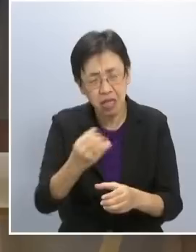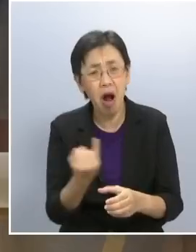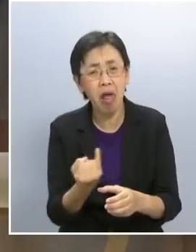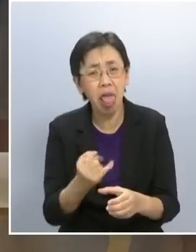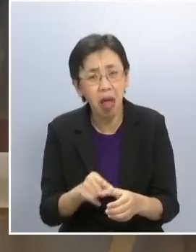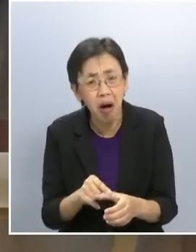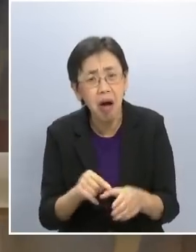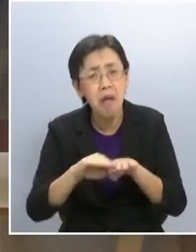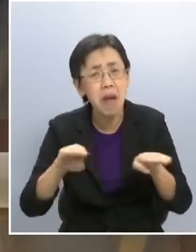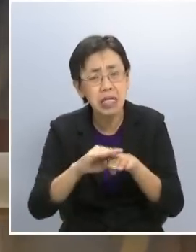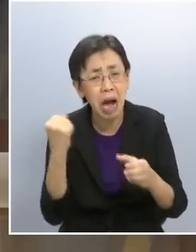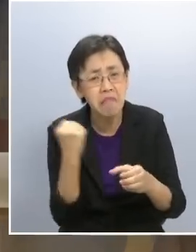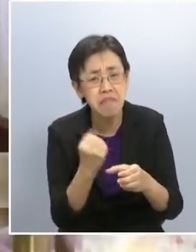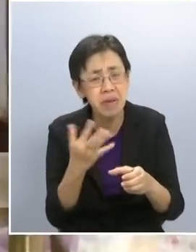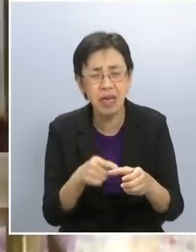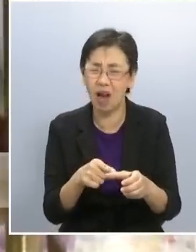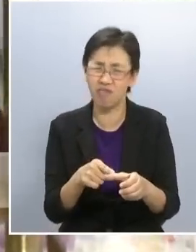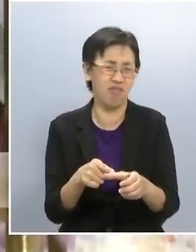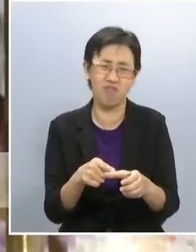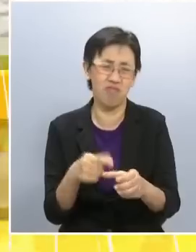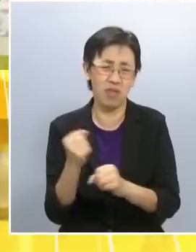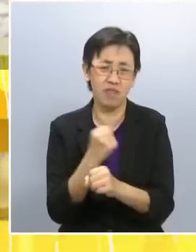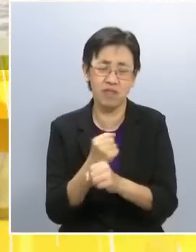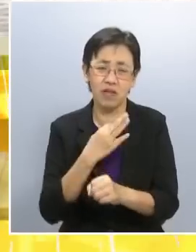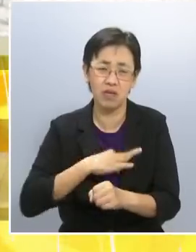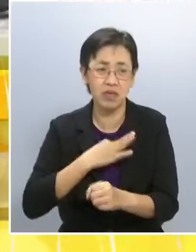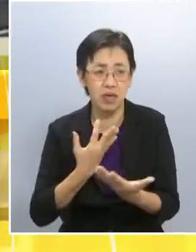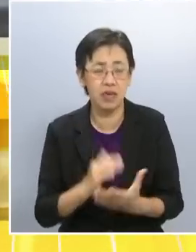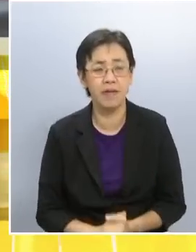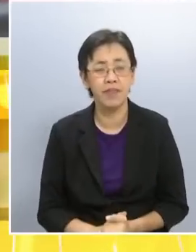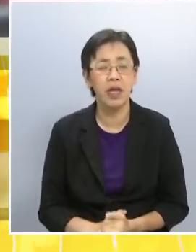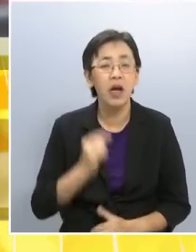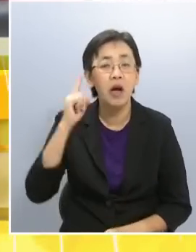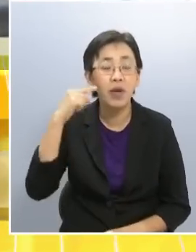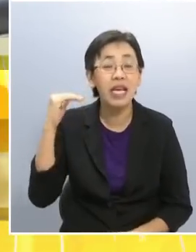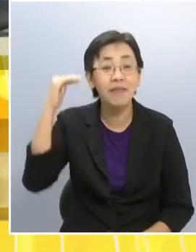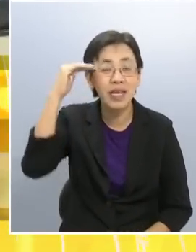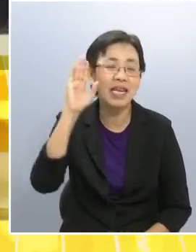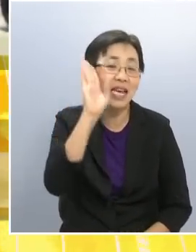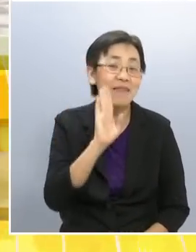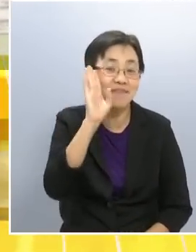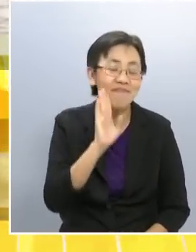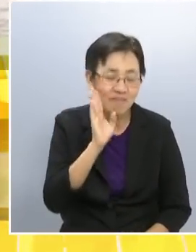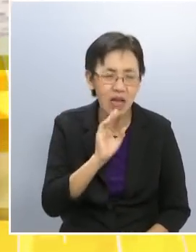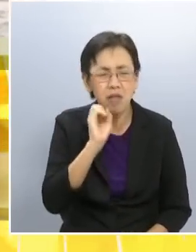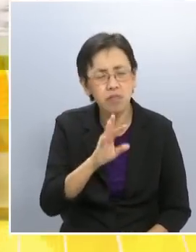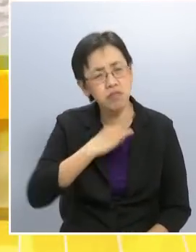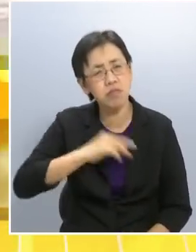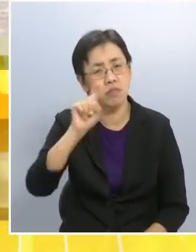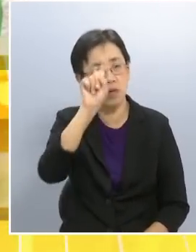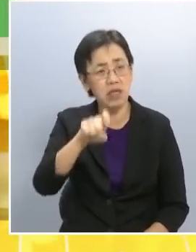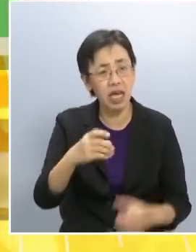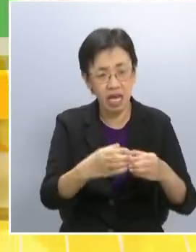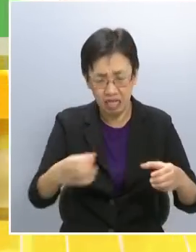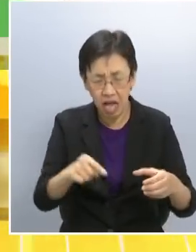ได้มาตรฐานซึ่งเรื่องนี้พี่สาวของน้องนะคะชื่อคุณน้ำตาลก็บอกเลยว่าติดใจเรื่องนี้เหมือนกันถังได้มาตร